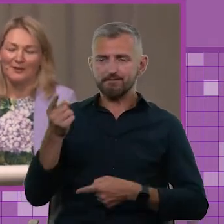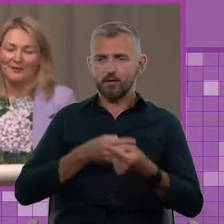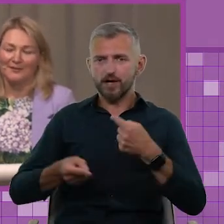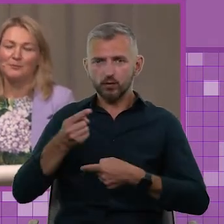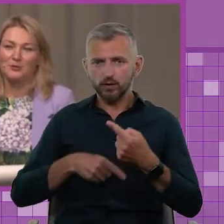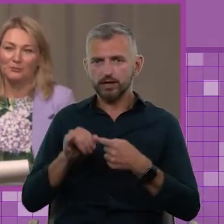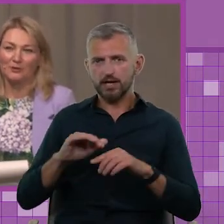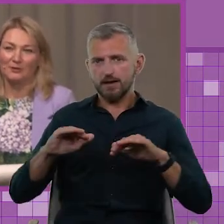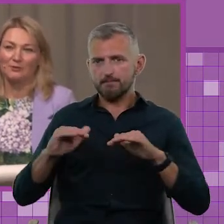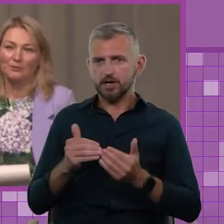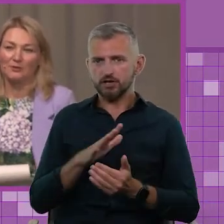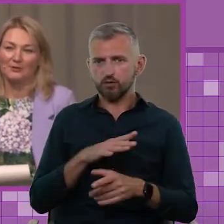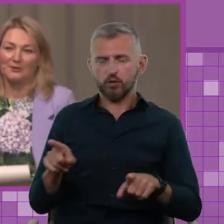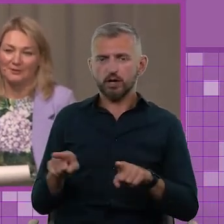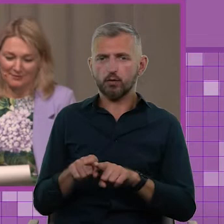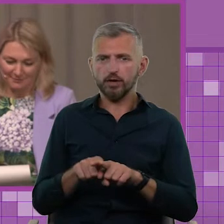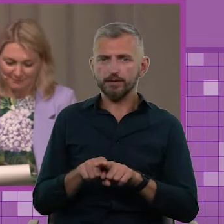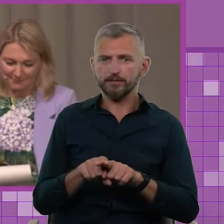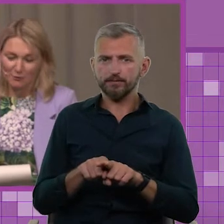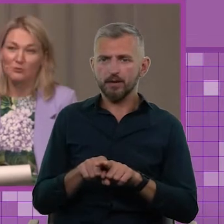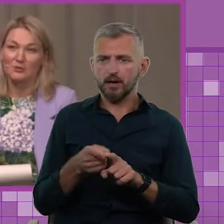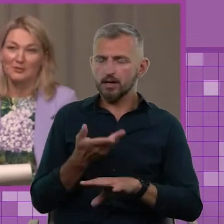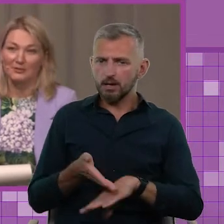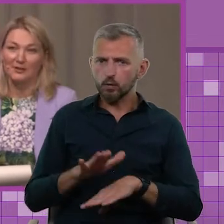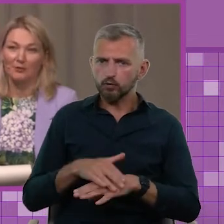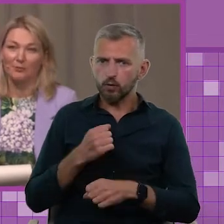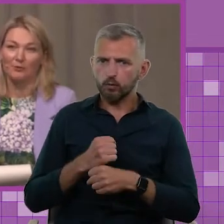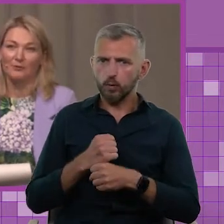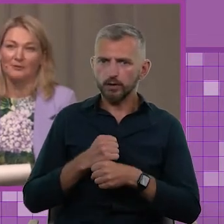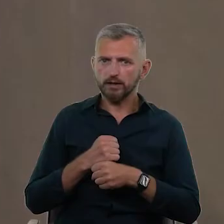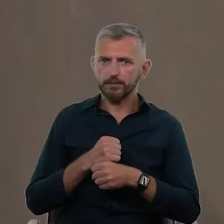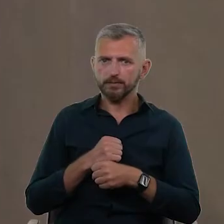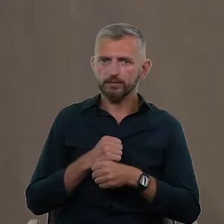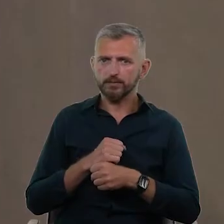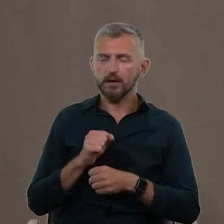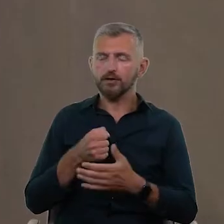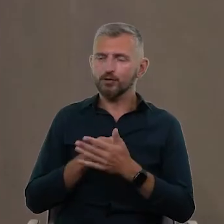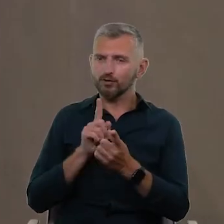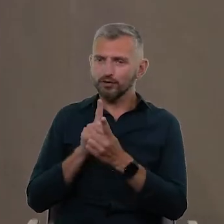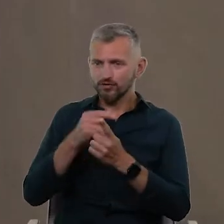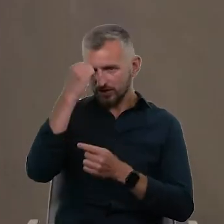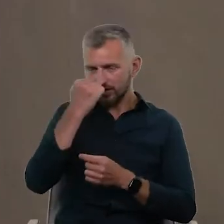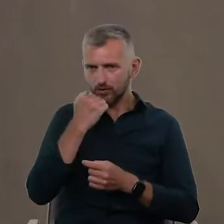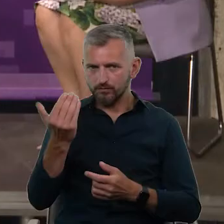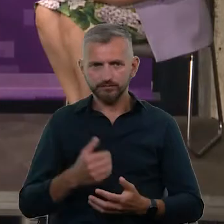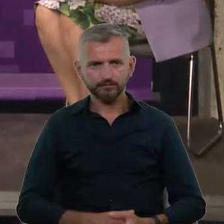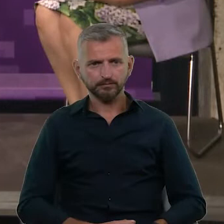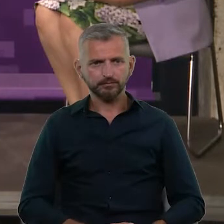повернулися і менше було такої непростої роботи. До зустрічі. Дякуємо, Олю.